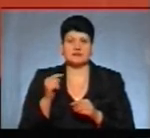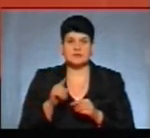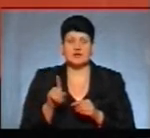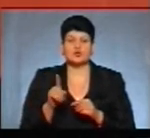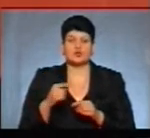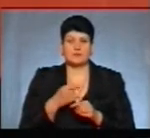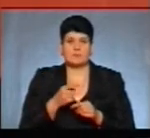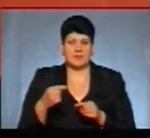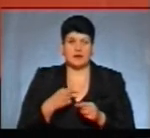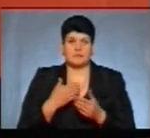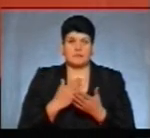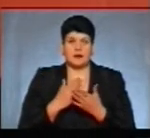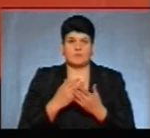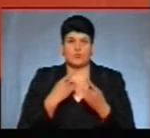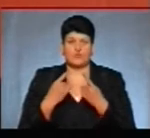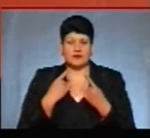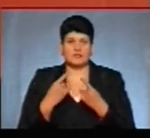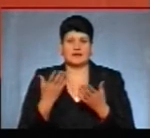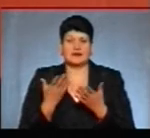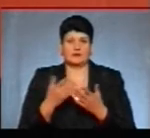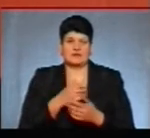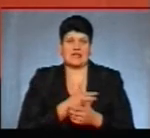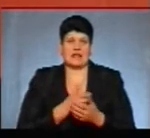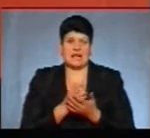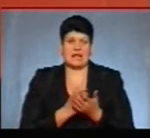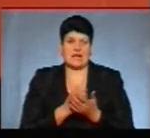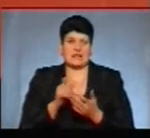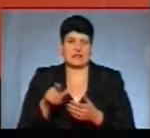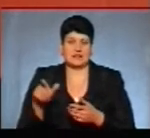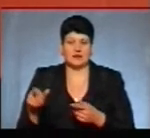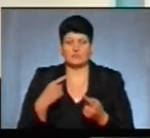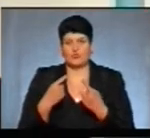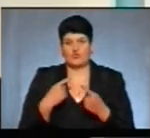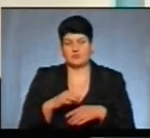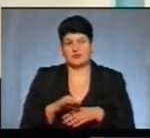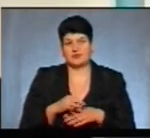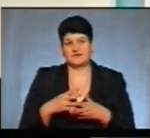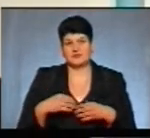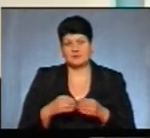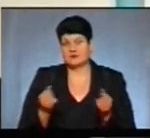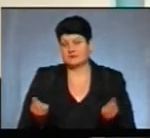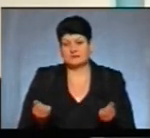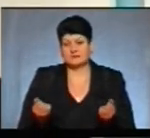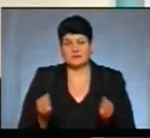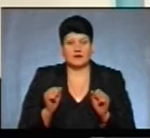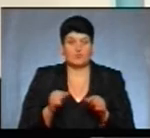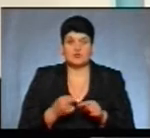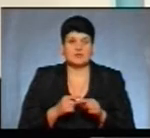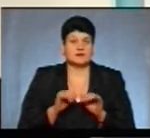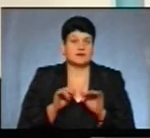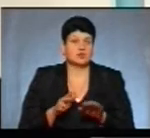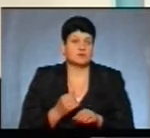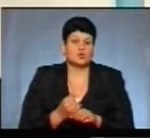би обговорювати якихось кандидатів, ми зараз обговоримо питання насильства в сім'ї. Ну, може, і ця річ